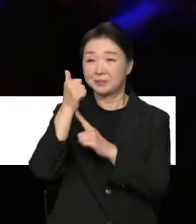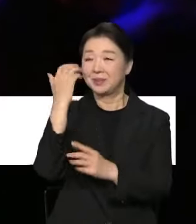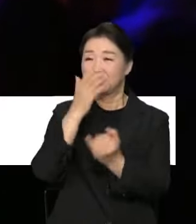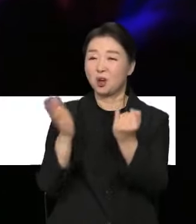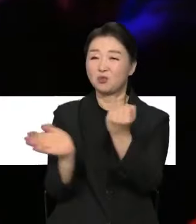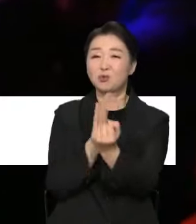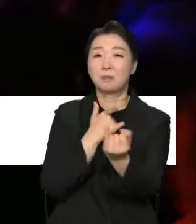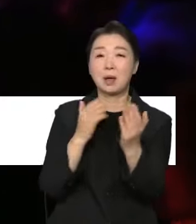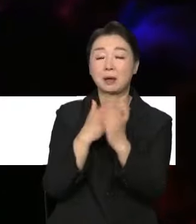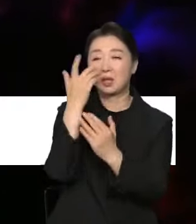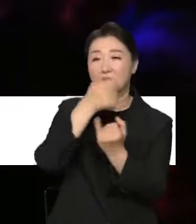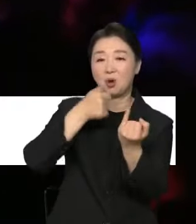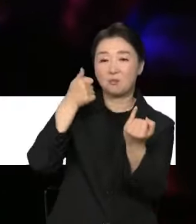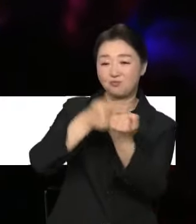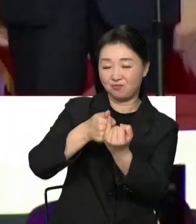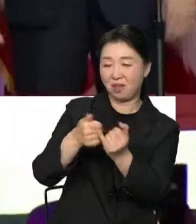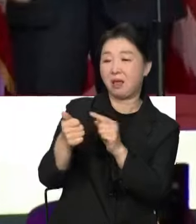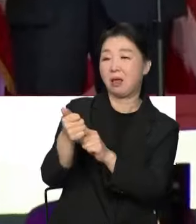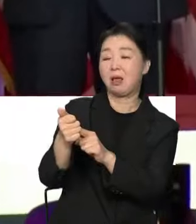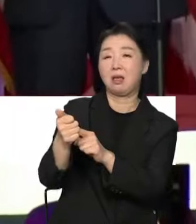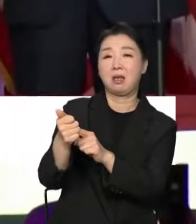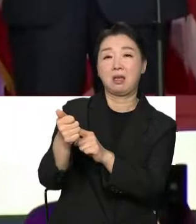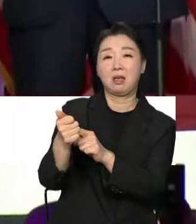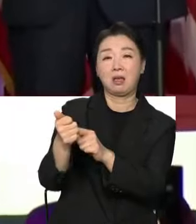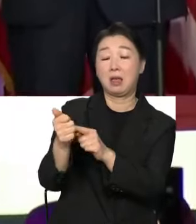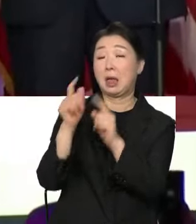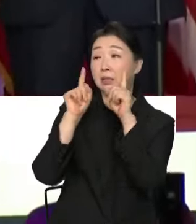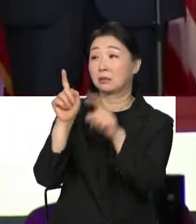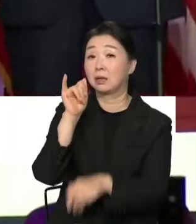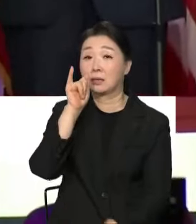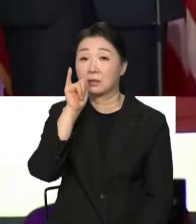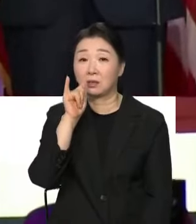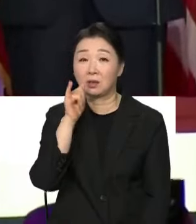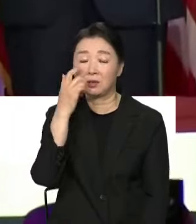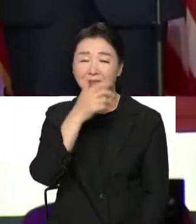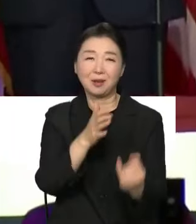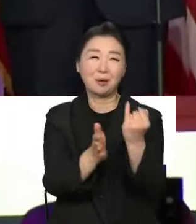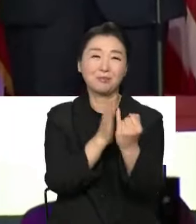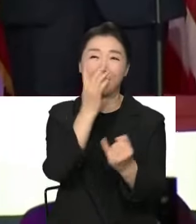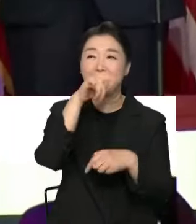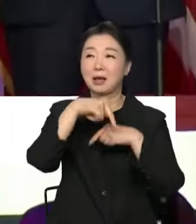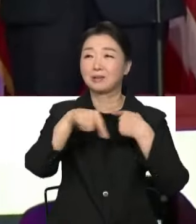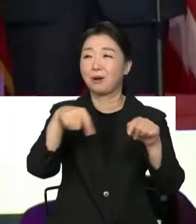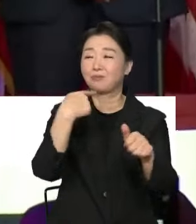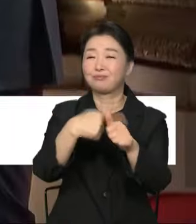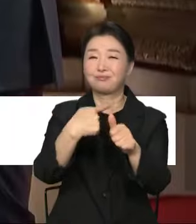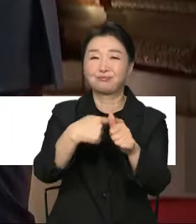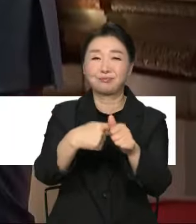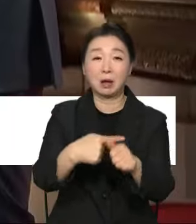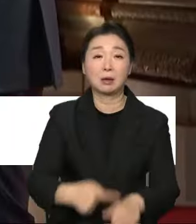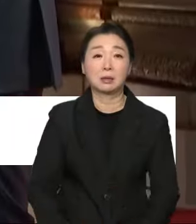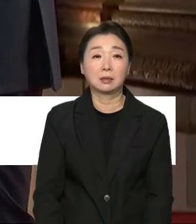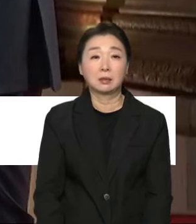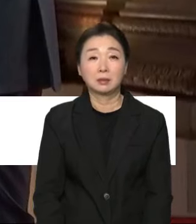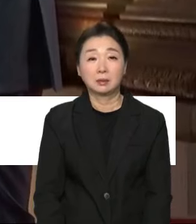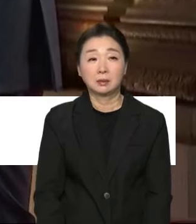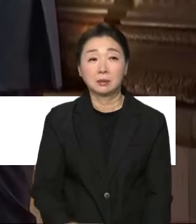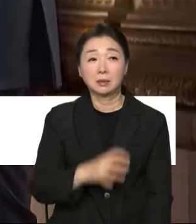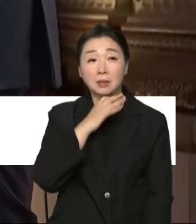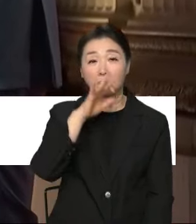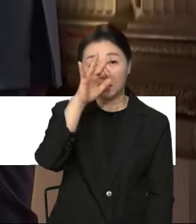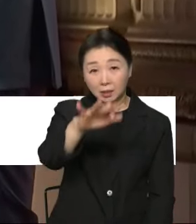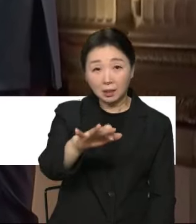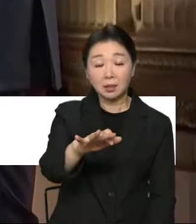성추행과 성폭행 의혹 당사자란 점을 꼬집어 성비위 행정부란 조롱 섞인 비판도 나옵니다. 특히 미성년자를